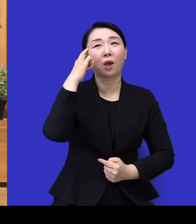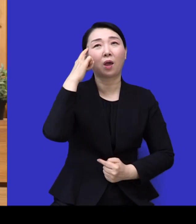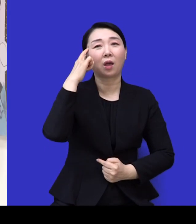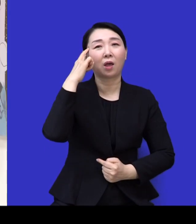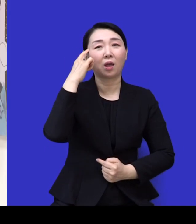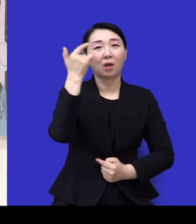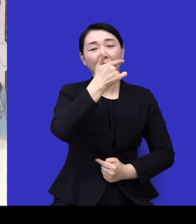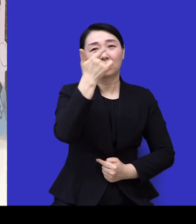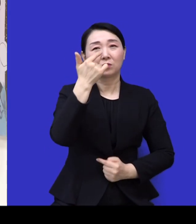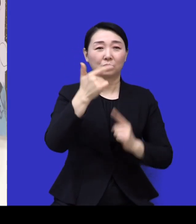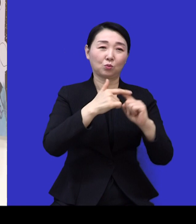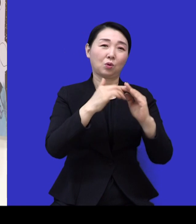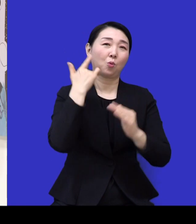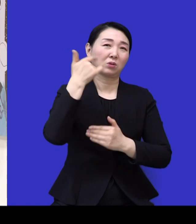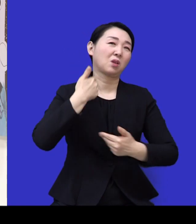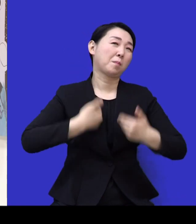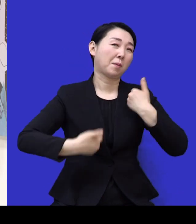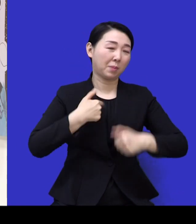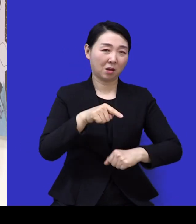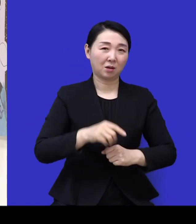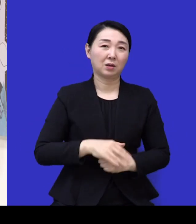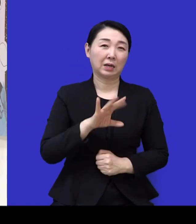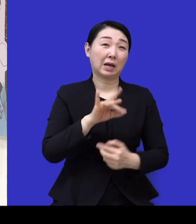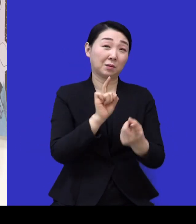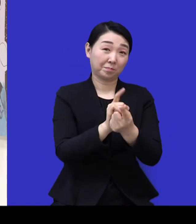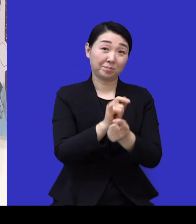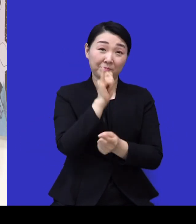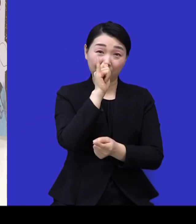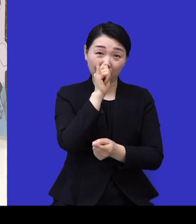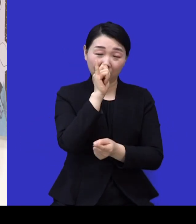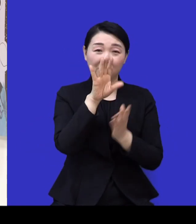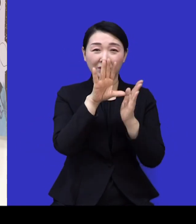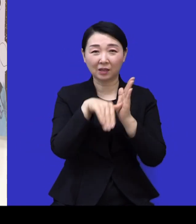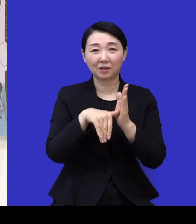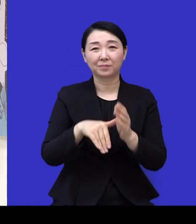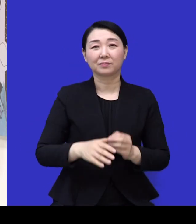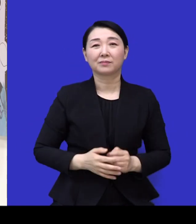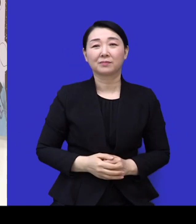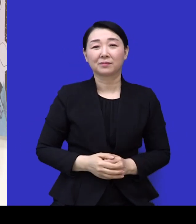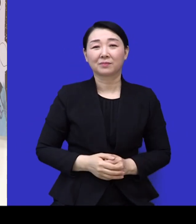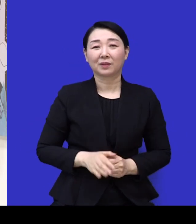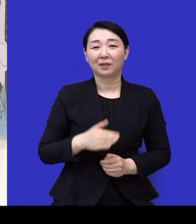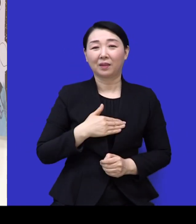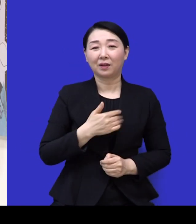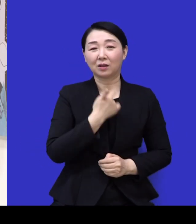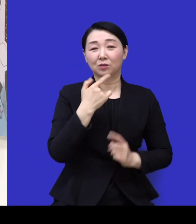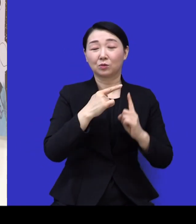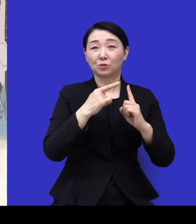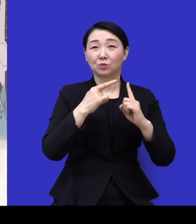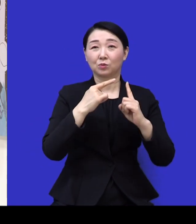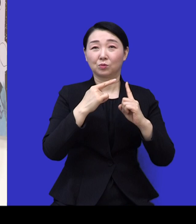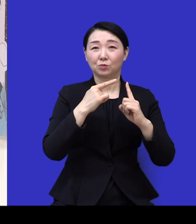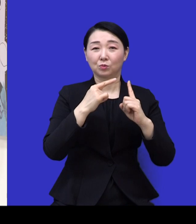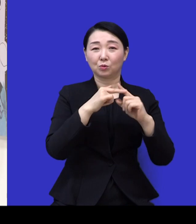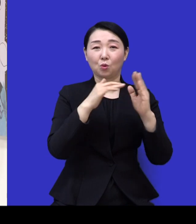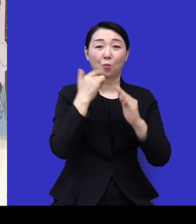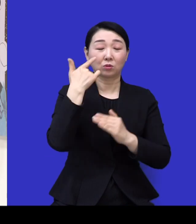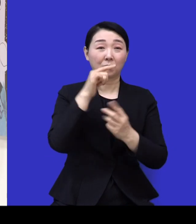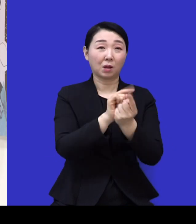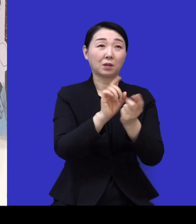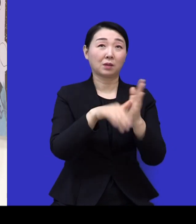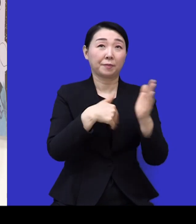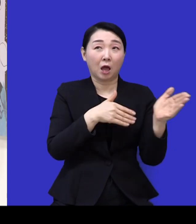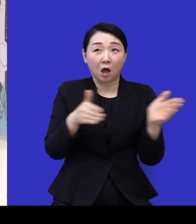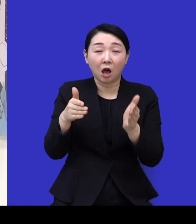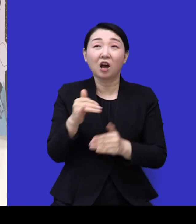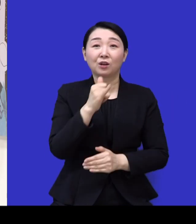근데 가끔 만날 때가 있는데, 근데 제가 막 그 큰 교회 목사님 만날 때는 제가 막